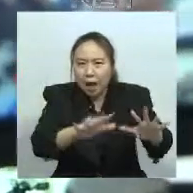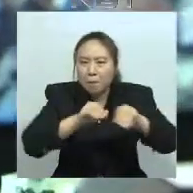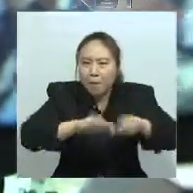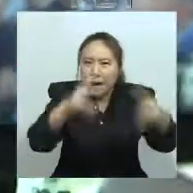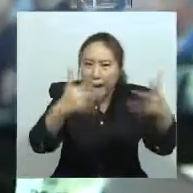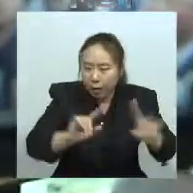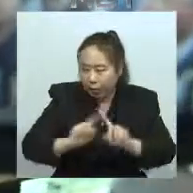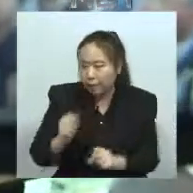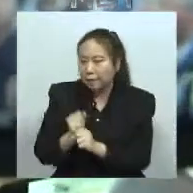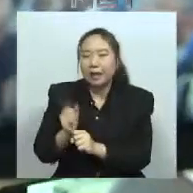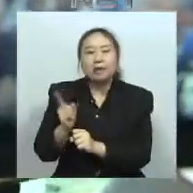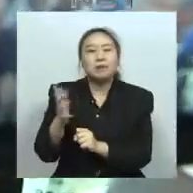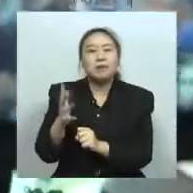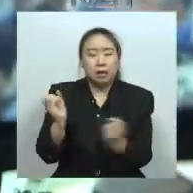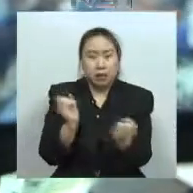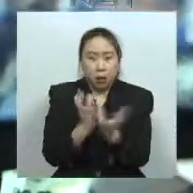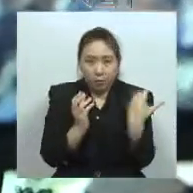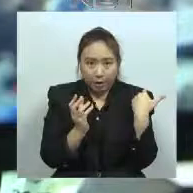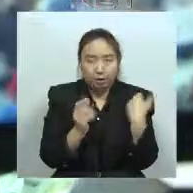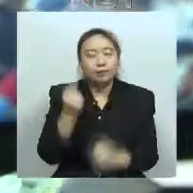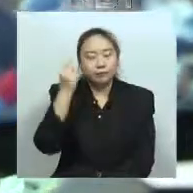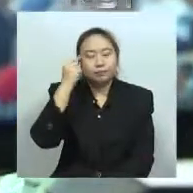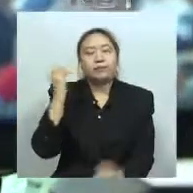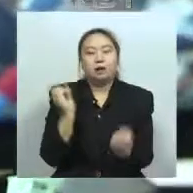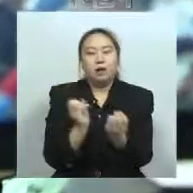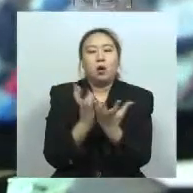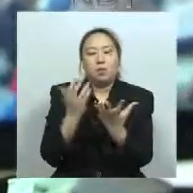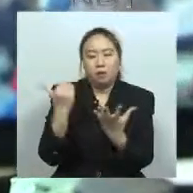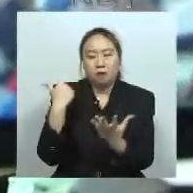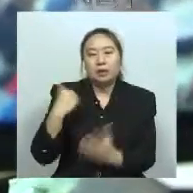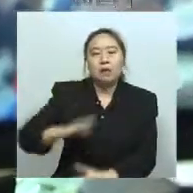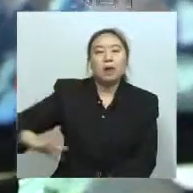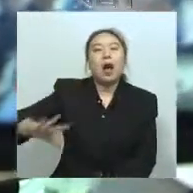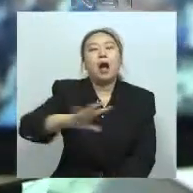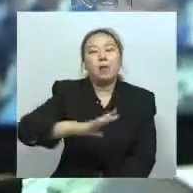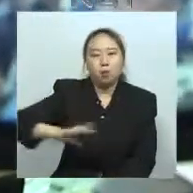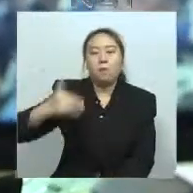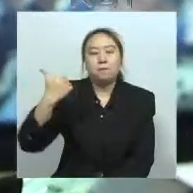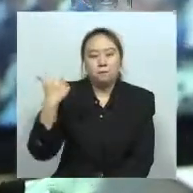เสียหายในภาพรวมนะครับของส่วนรวมเนี่ยนะครับ